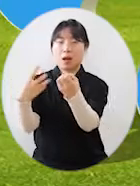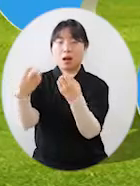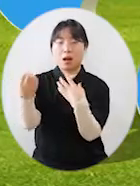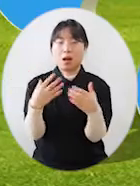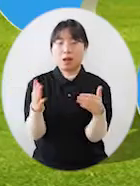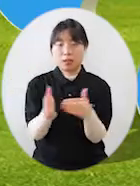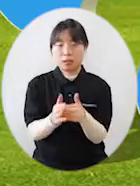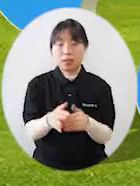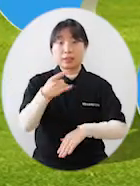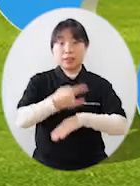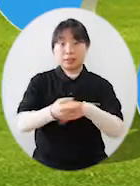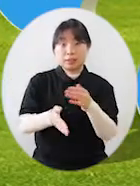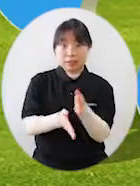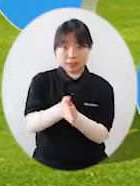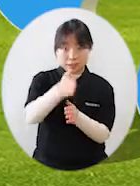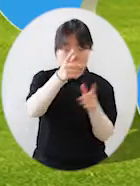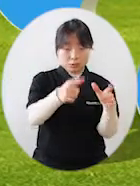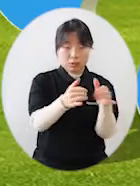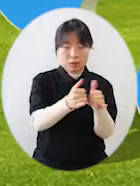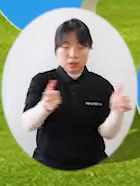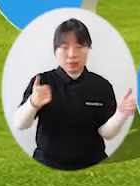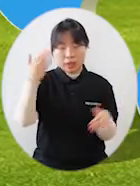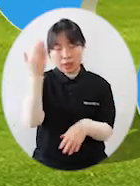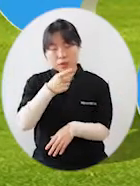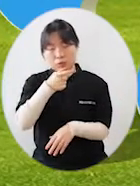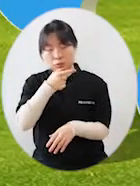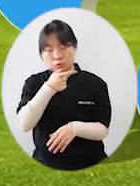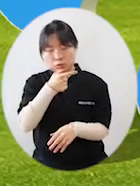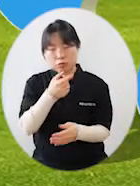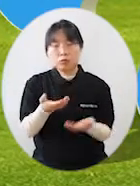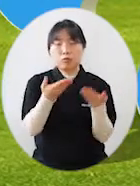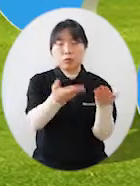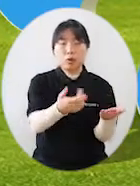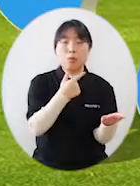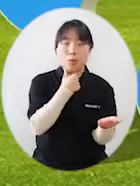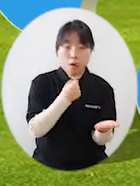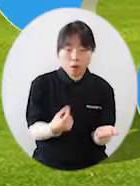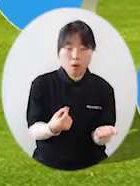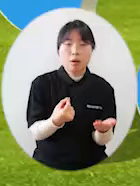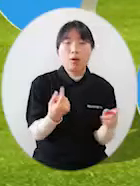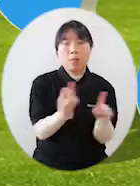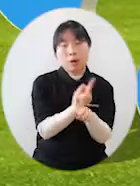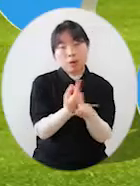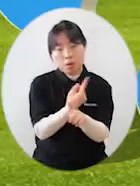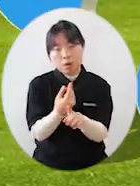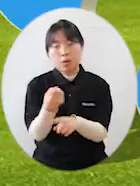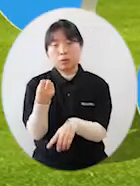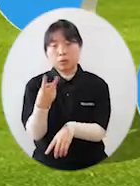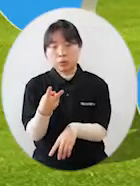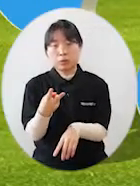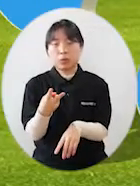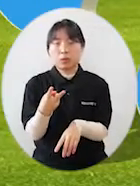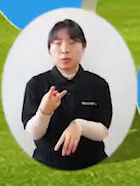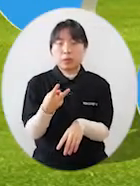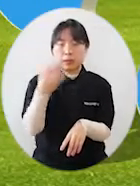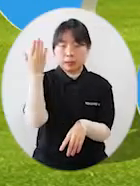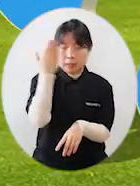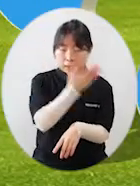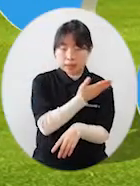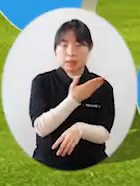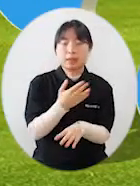의왕 씨는 시민들에게 깨끗한 물을 안정적으로 공급하기 위한 송수계통 변경, 고도정수 처리시설